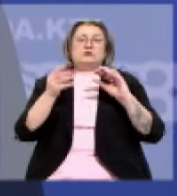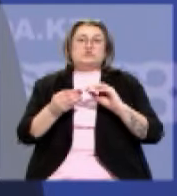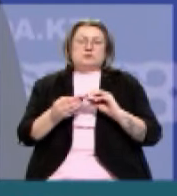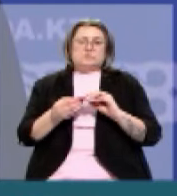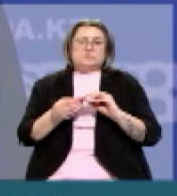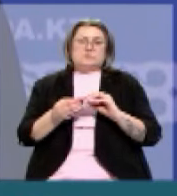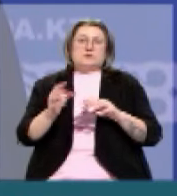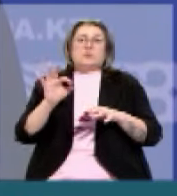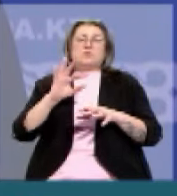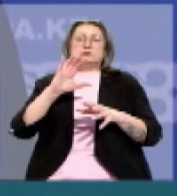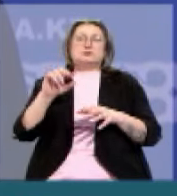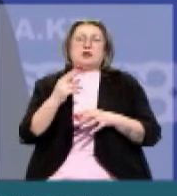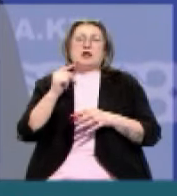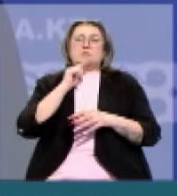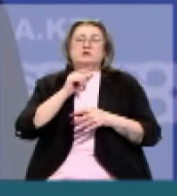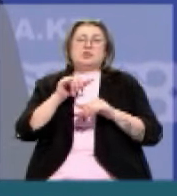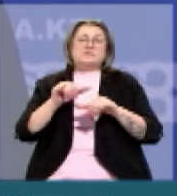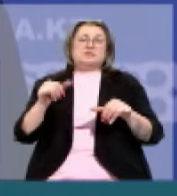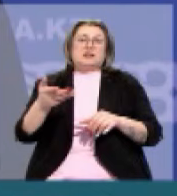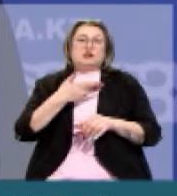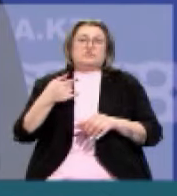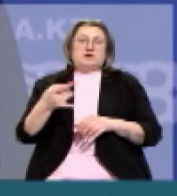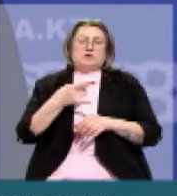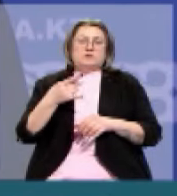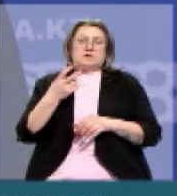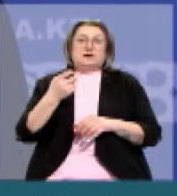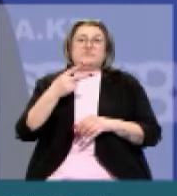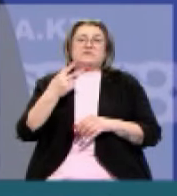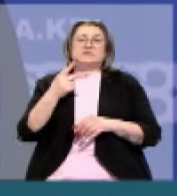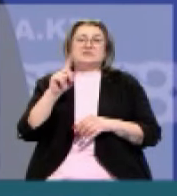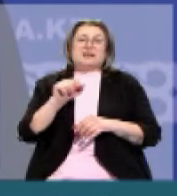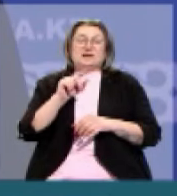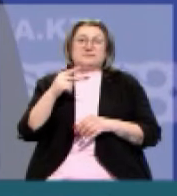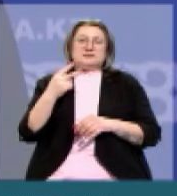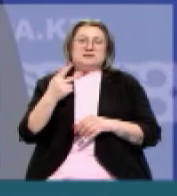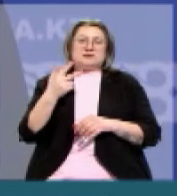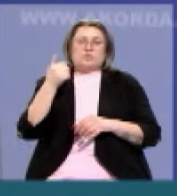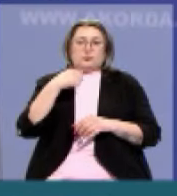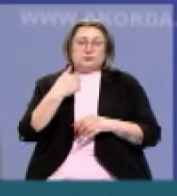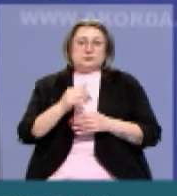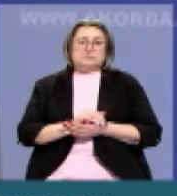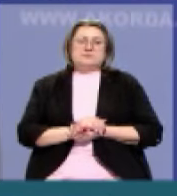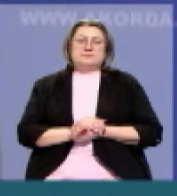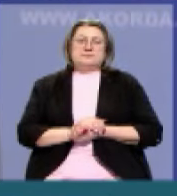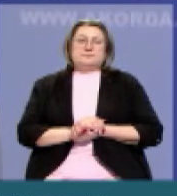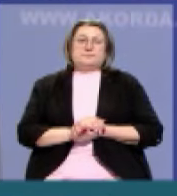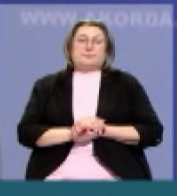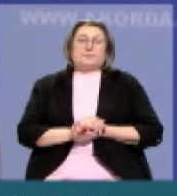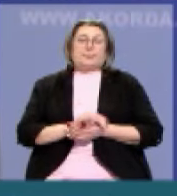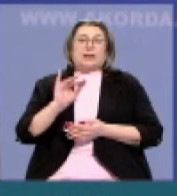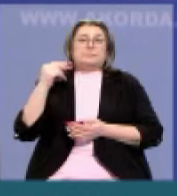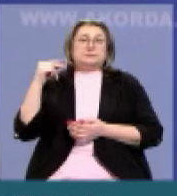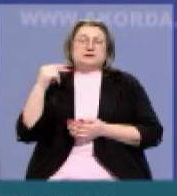жолдауындағы көрсетілген барлық тапсырмалары 2024 жылы қалай орындалатынды баяндадым. Президент бірнеше